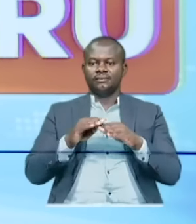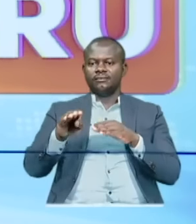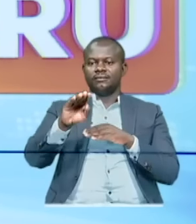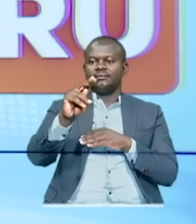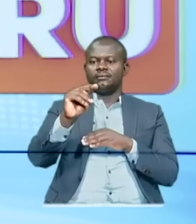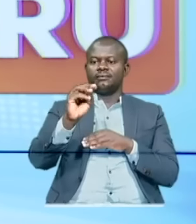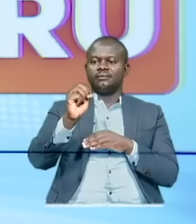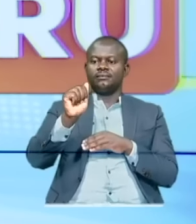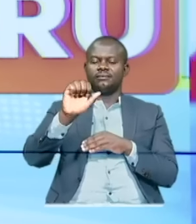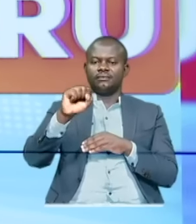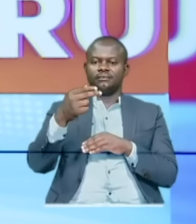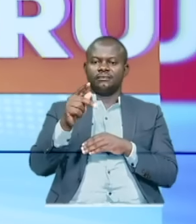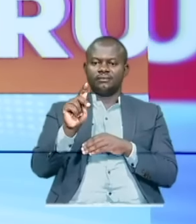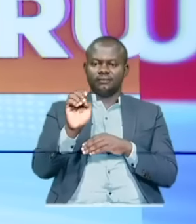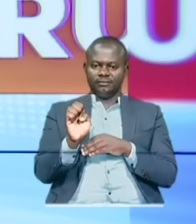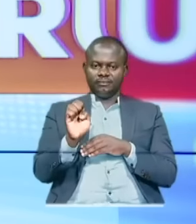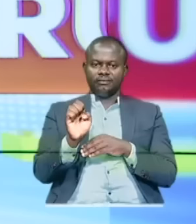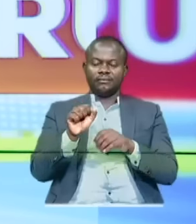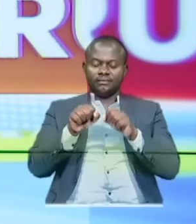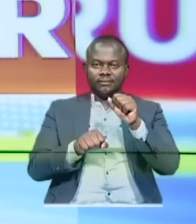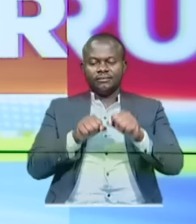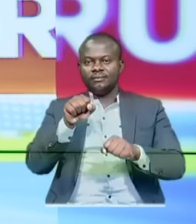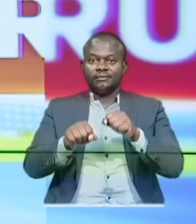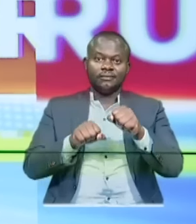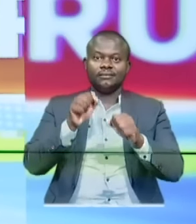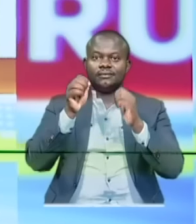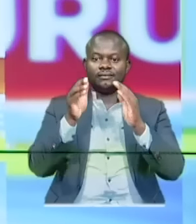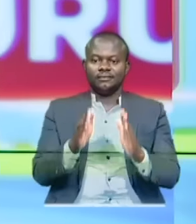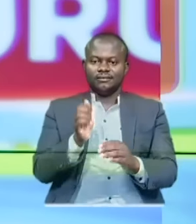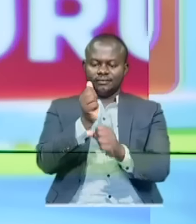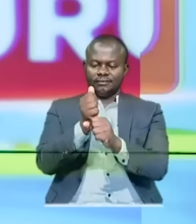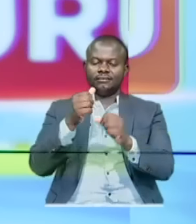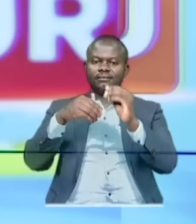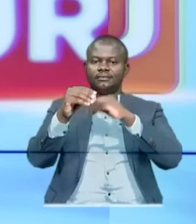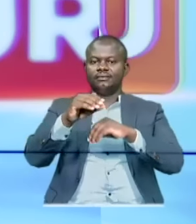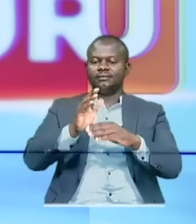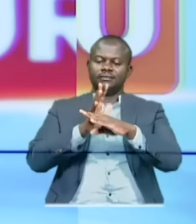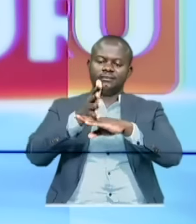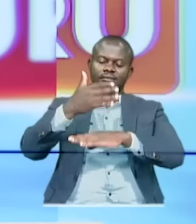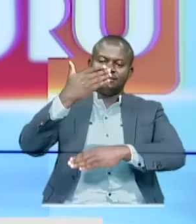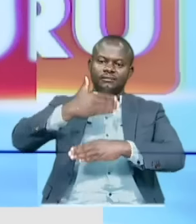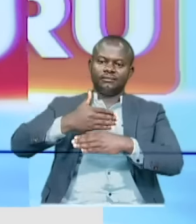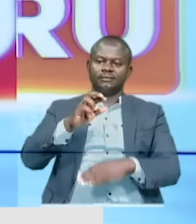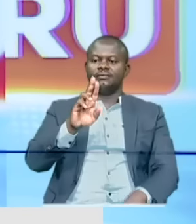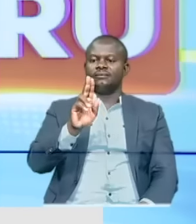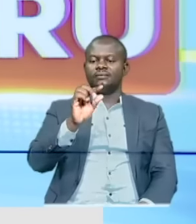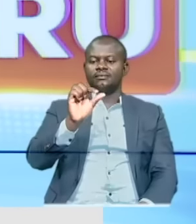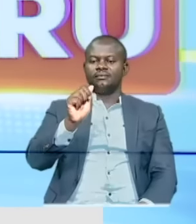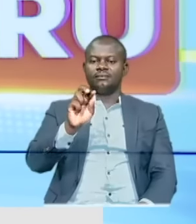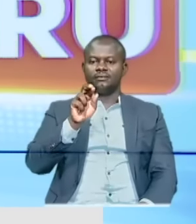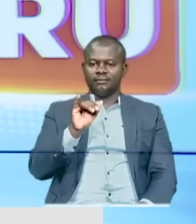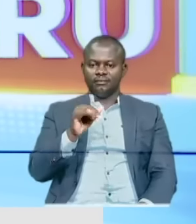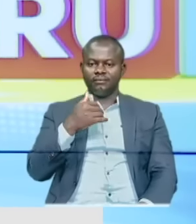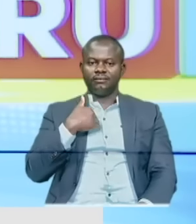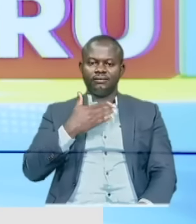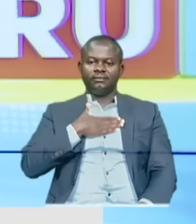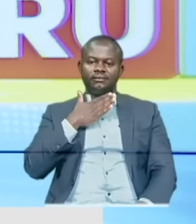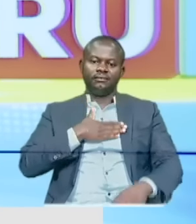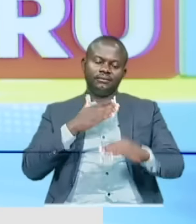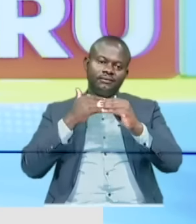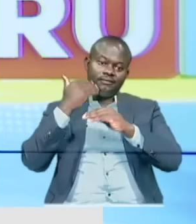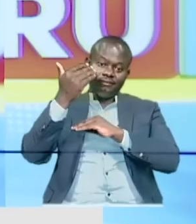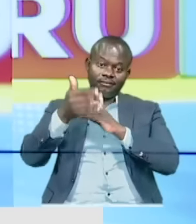inyamasheke. Abanyonzi b'urubyiruko bakorera mu isoko nyambukiramipaka rya Rugari bafite akanyamuneza nyuma